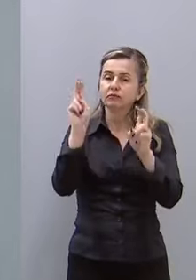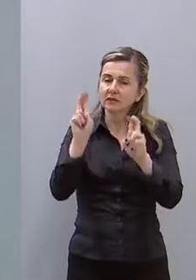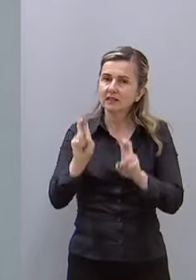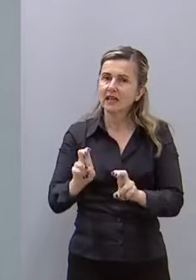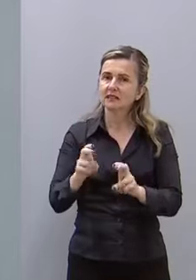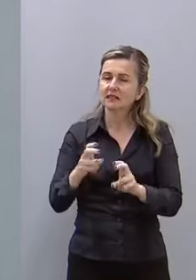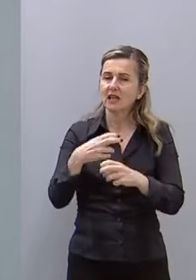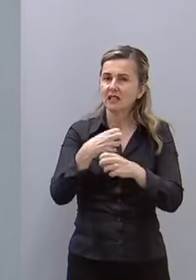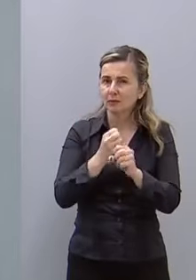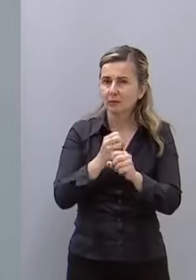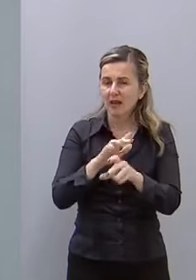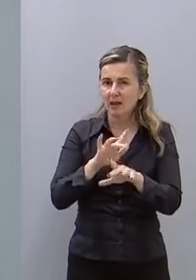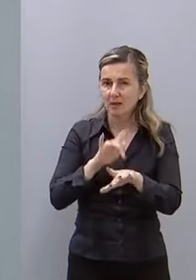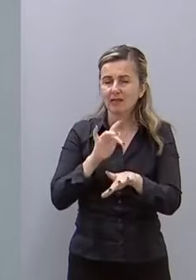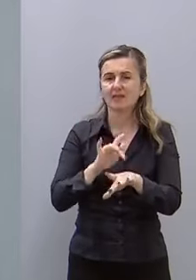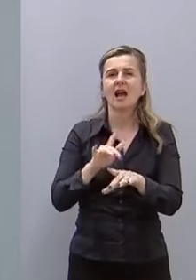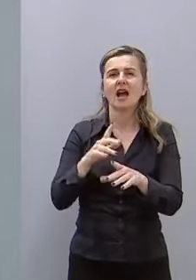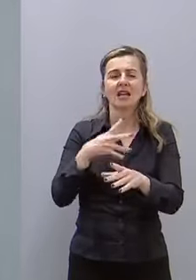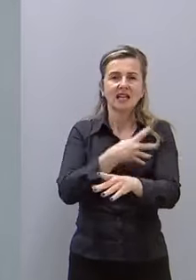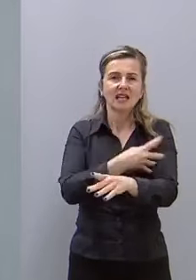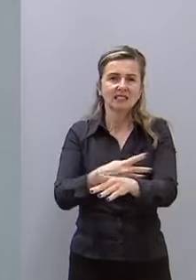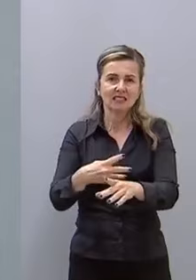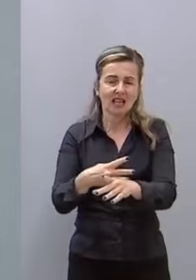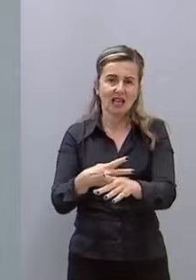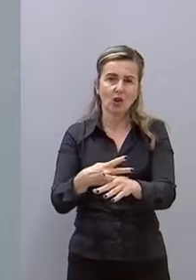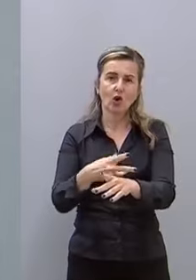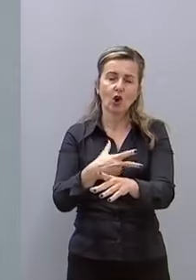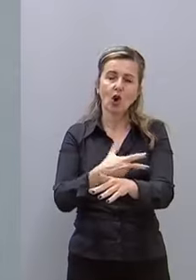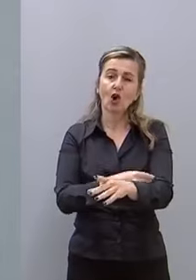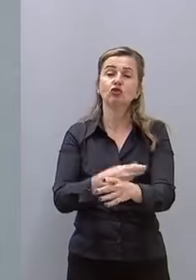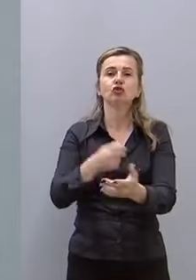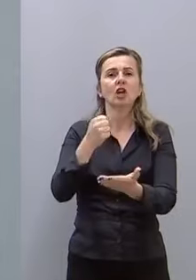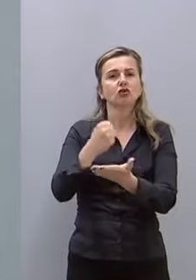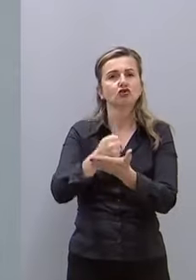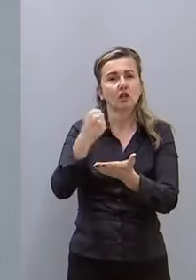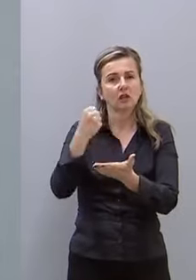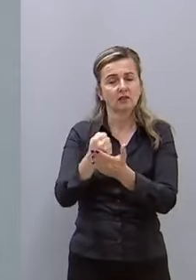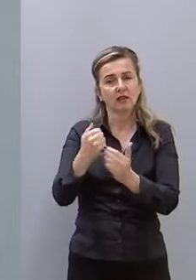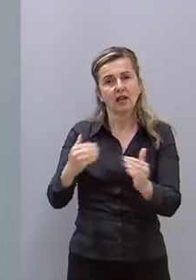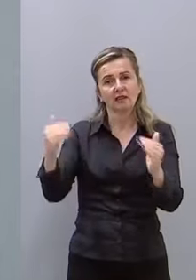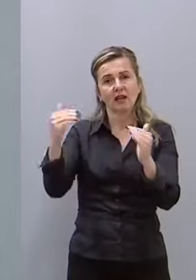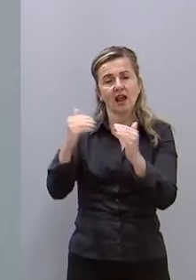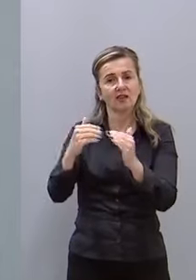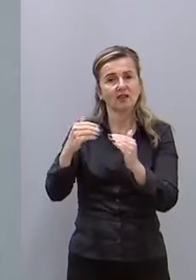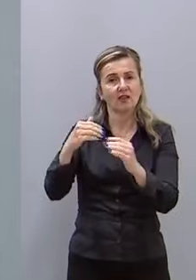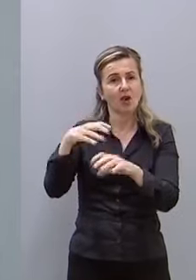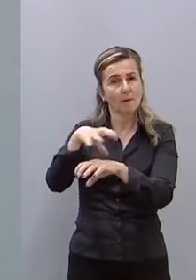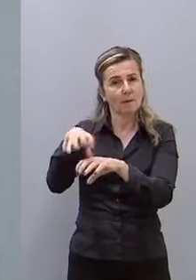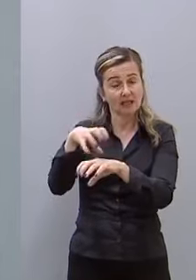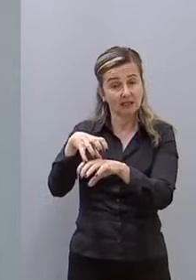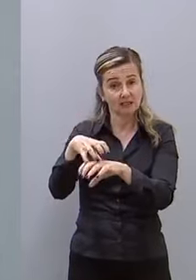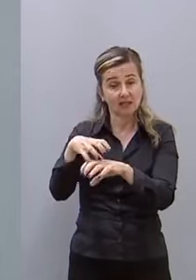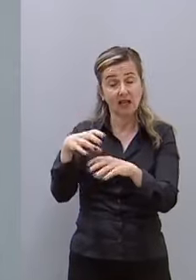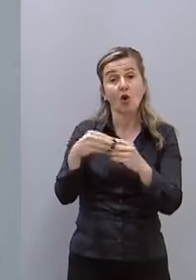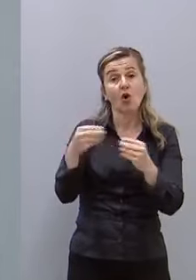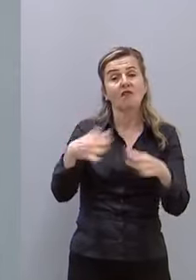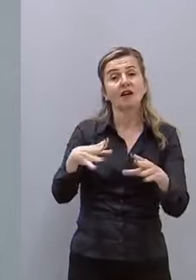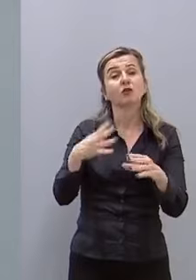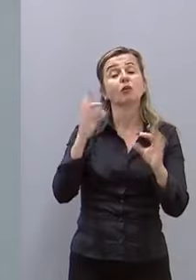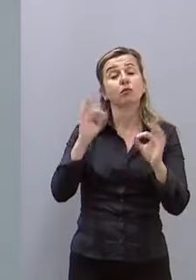sperimentali sierologici certificati a livello ministeriale che viene svolto a livello